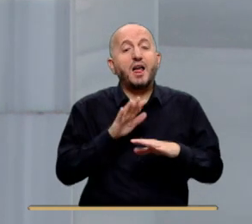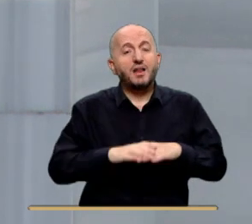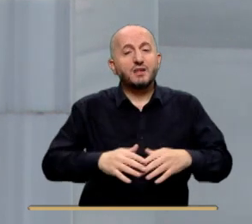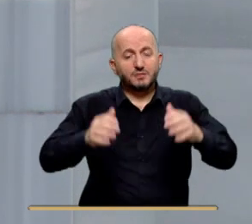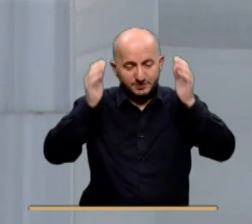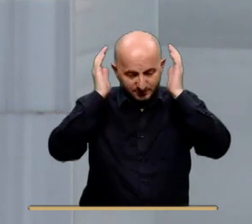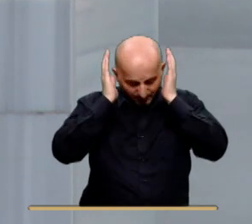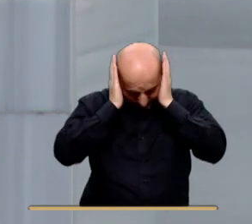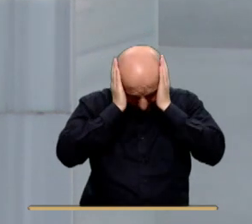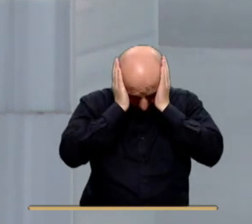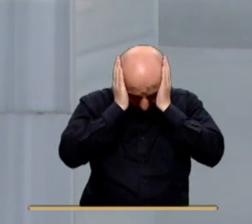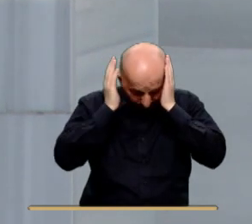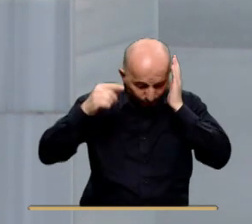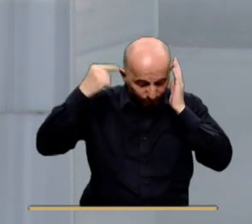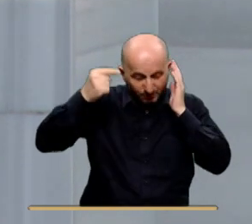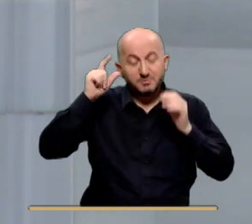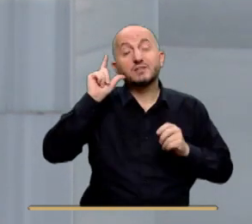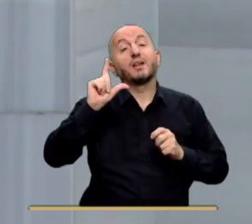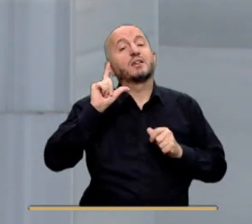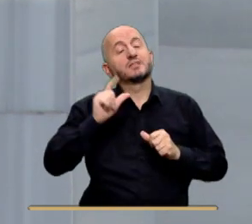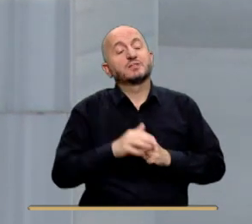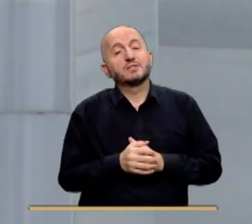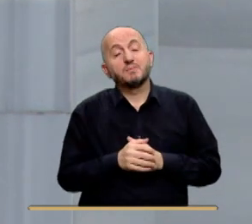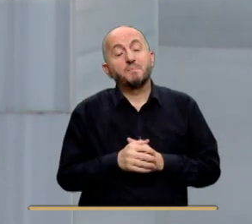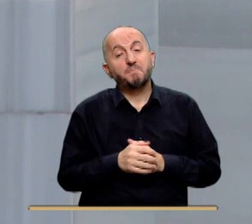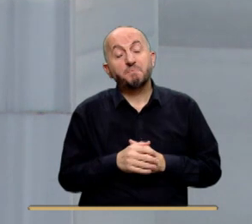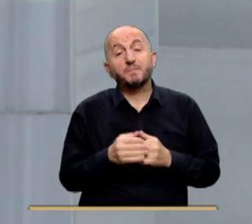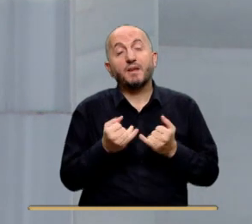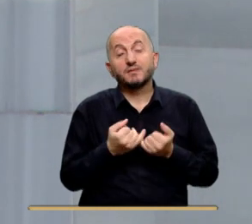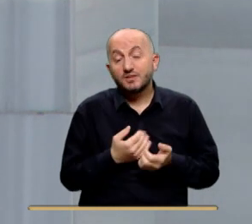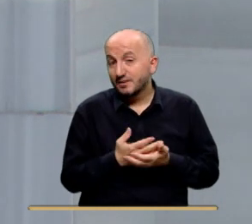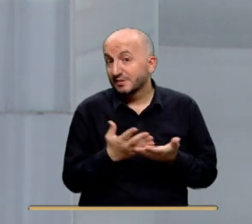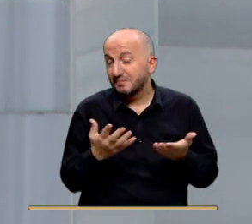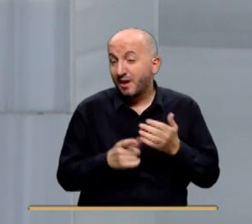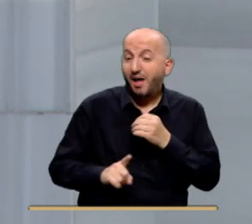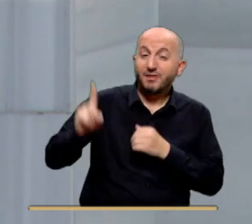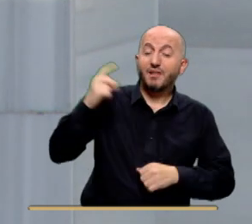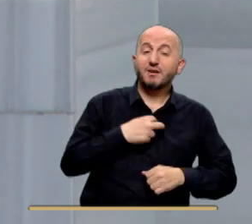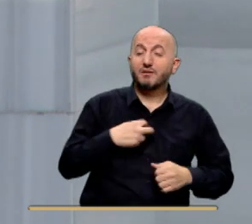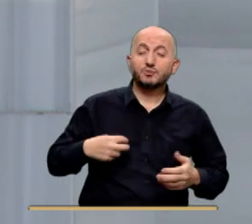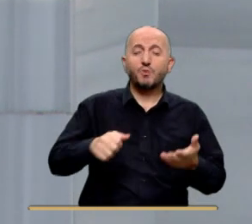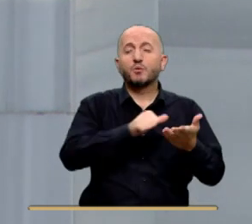kafamızın arasına alıp düşünmemiz lazım. O açıdan kardeşlerim, Allah